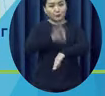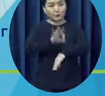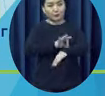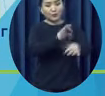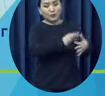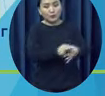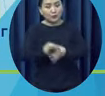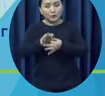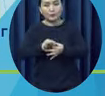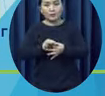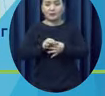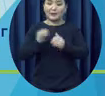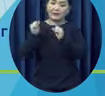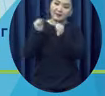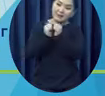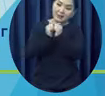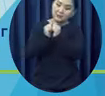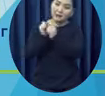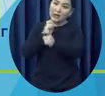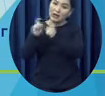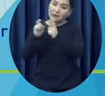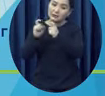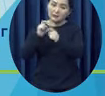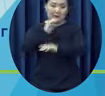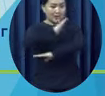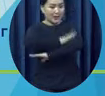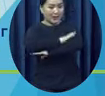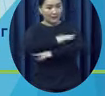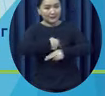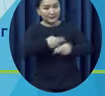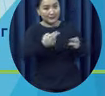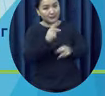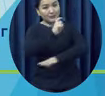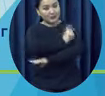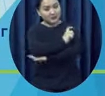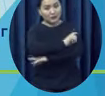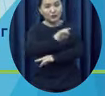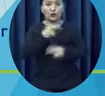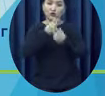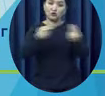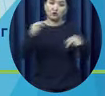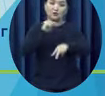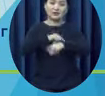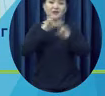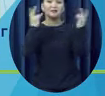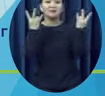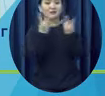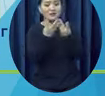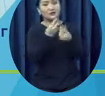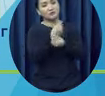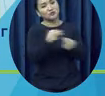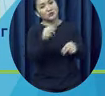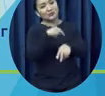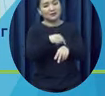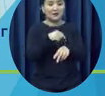үе тэнгийнхэнтэйгээ харилцах, тийм ээ, анги танхимдаа танхимаар хичээллэх, одоо чөлөө цагаа нийгэмтэйгээ зөв болгосон байдлаар өнгөрөх гих мэтчлэн хэрэгцээ маань бол